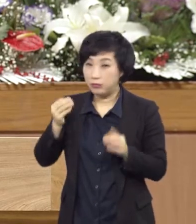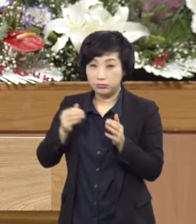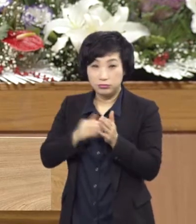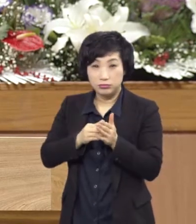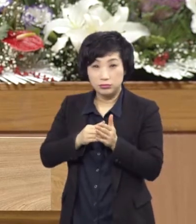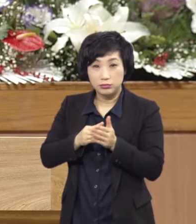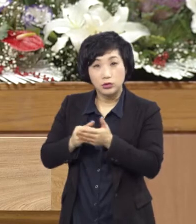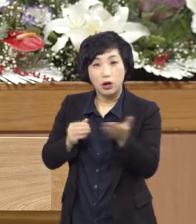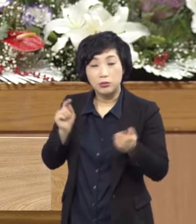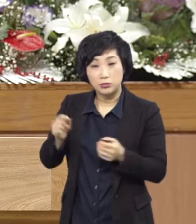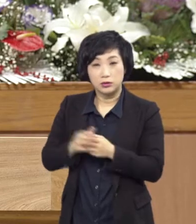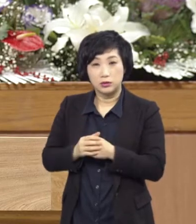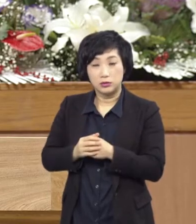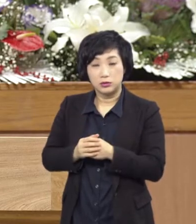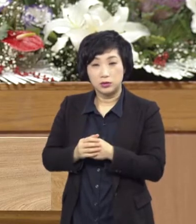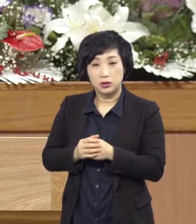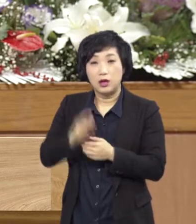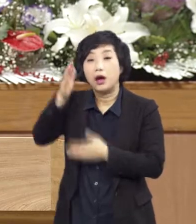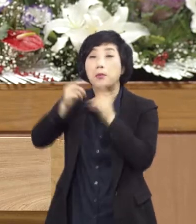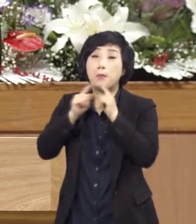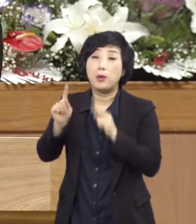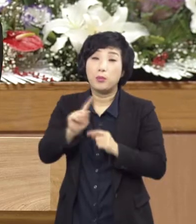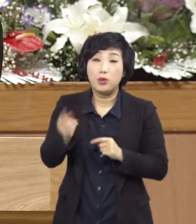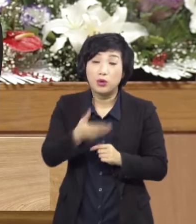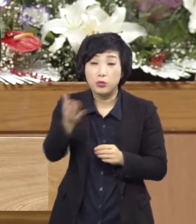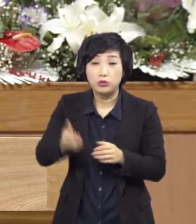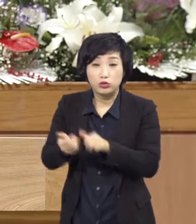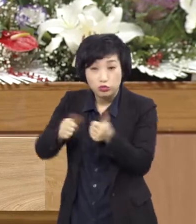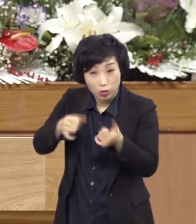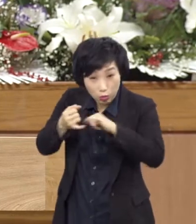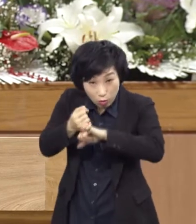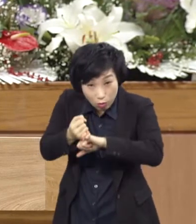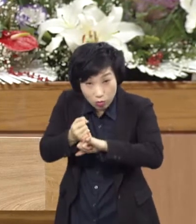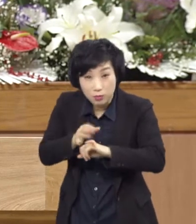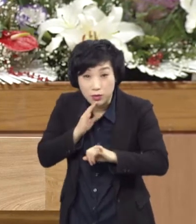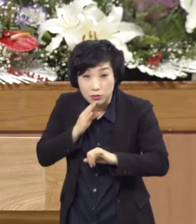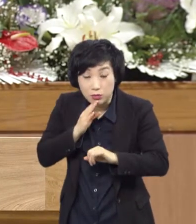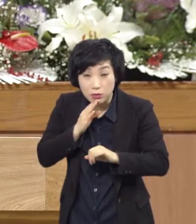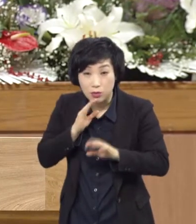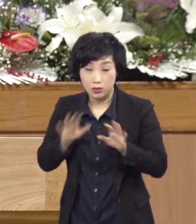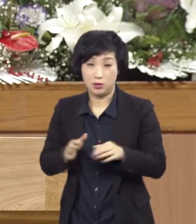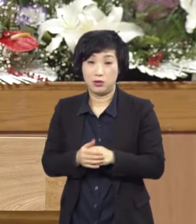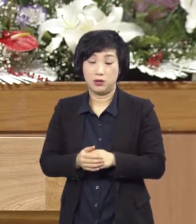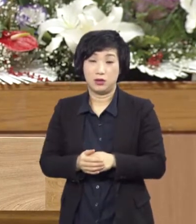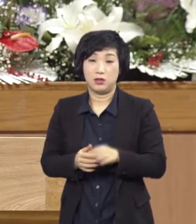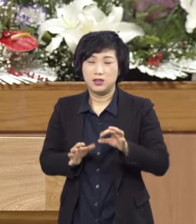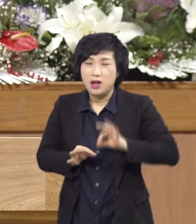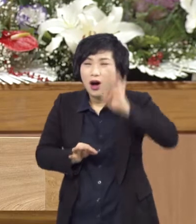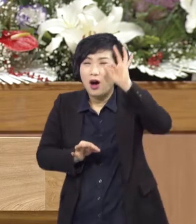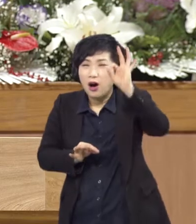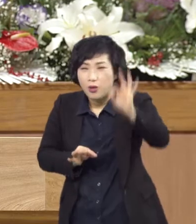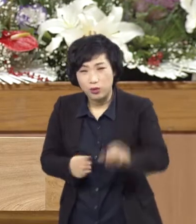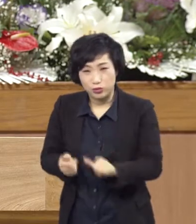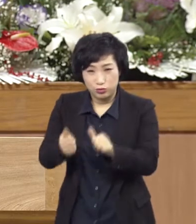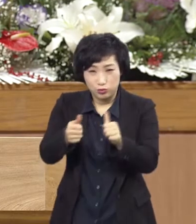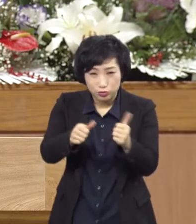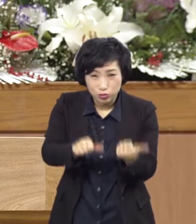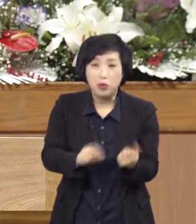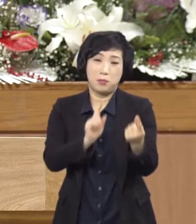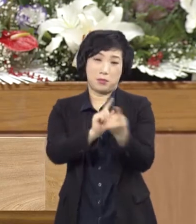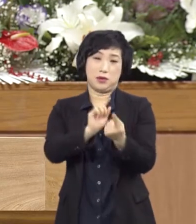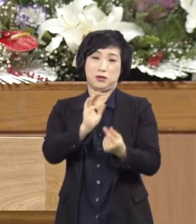순간에 정령 죽으리라는 말씀대로 그에게는 영혼이 죽음이 오는